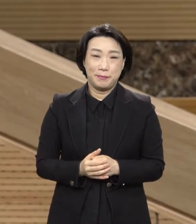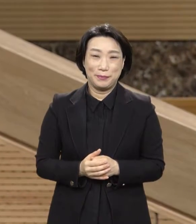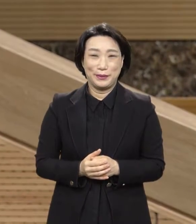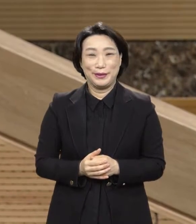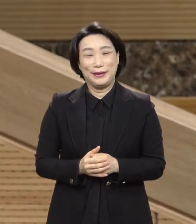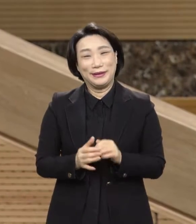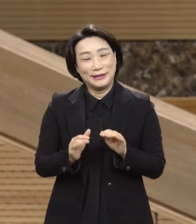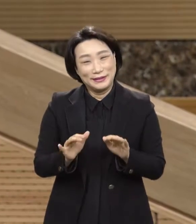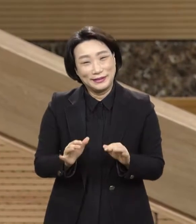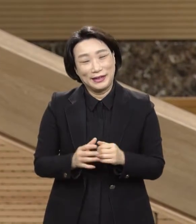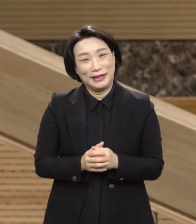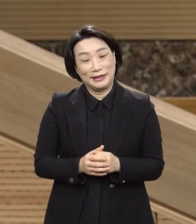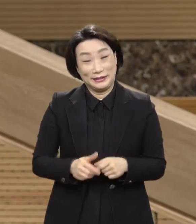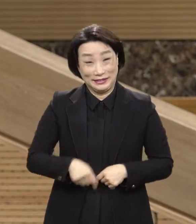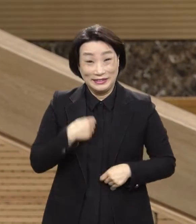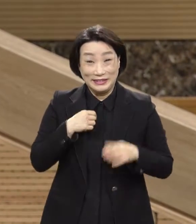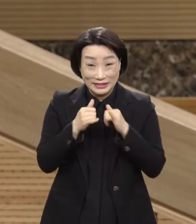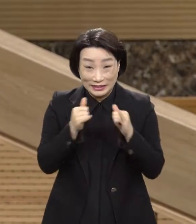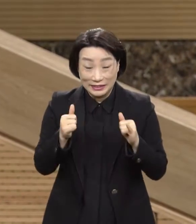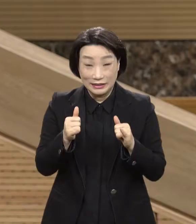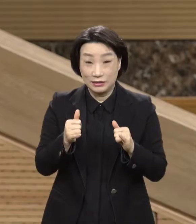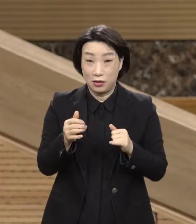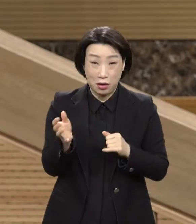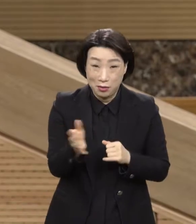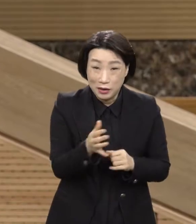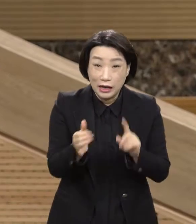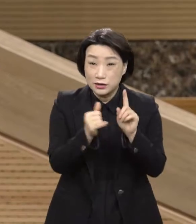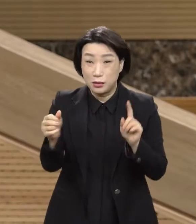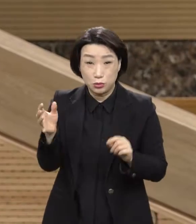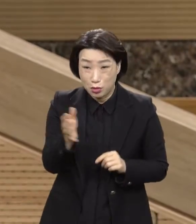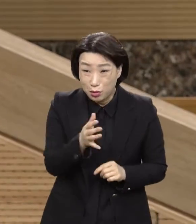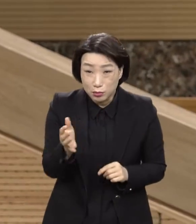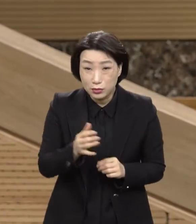참 의는 없나니 하나도 없다.